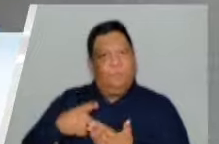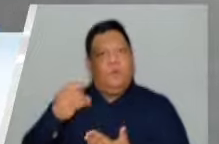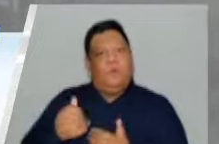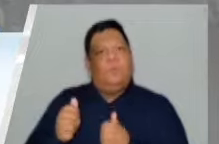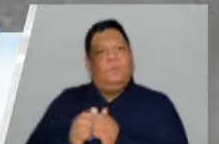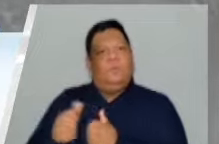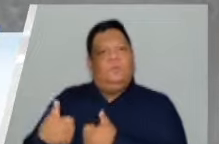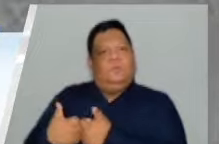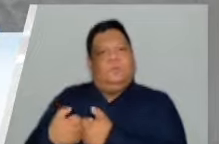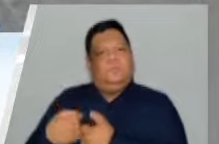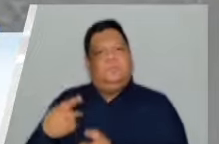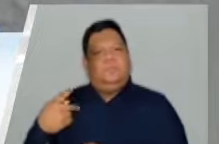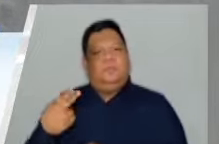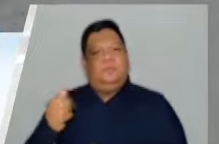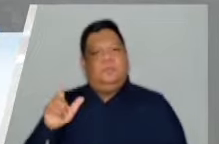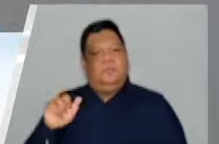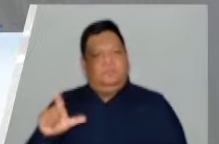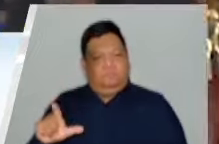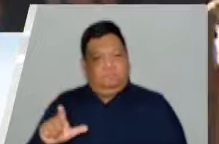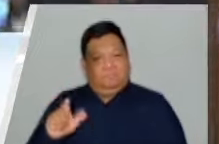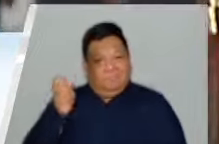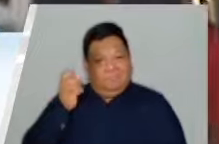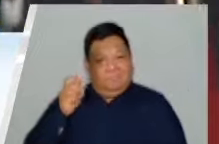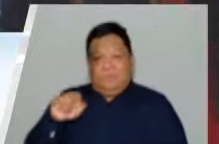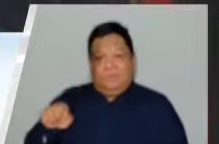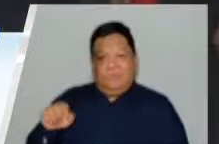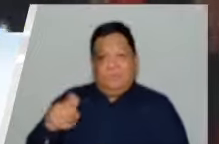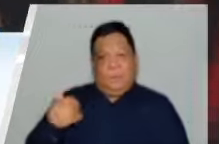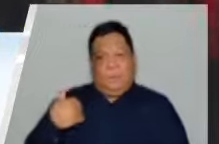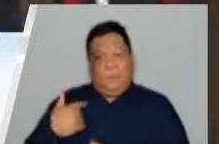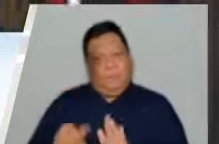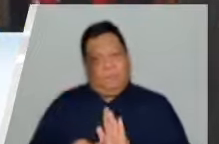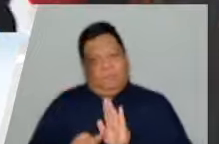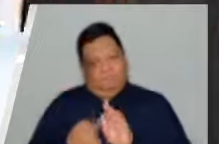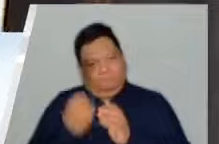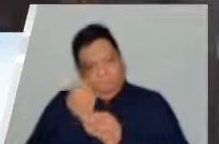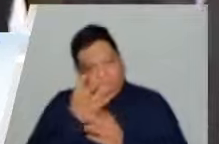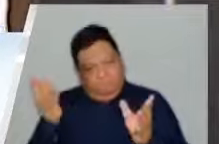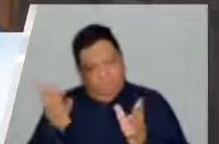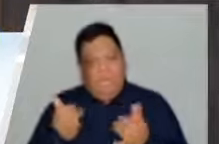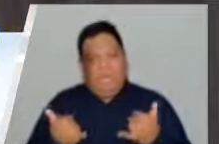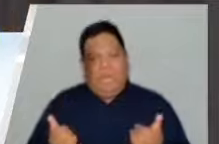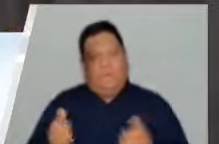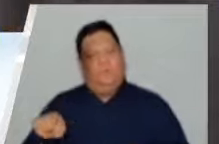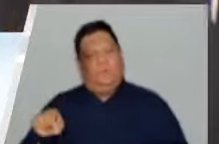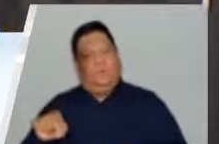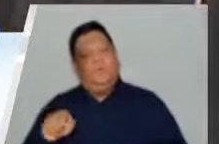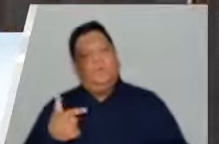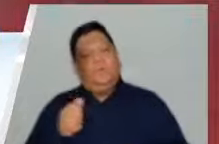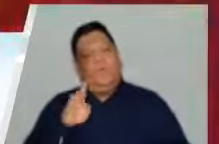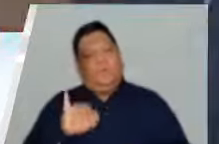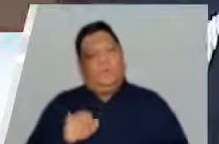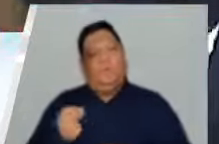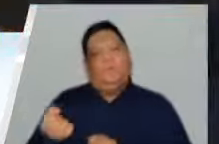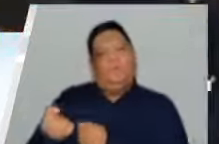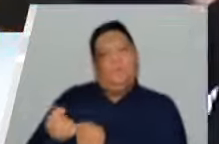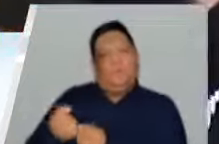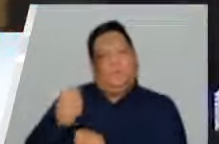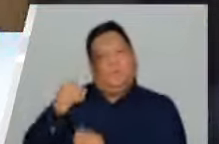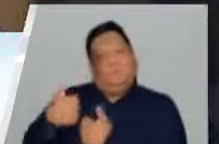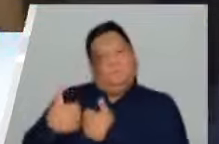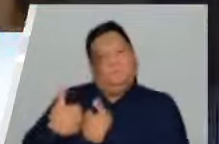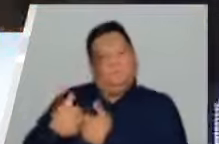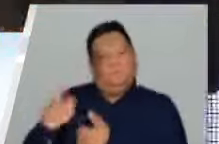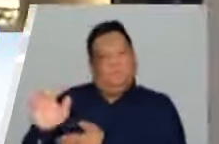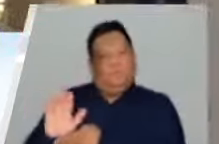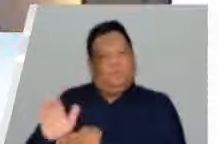Ramos na hindi pa pwedeng i-reveal. For now, full support muna si Gabby sa pelikula ni Khalil na Fuchsia Libre, pati sa recent